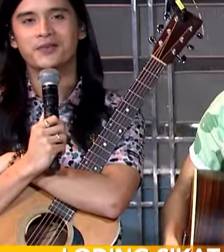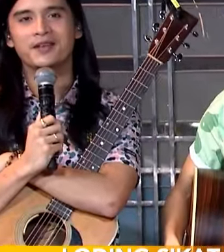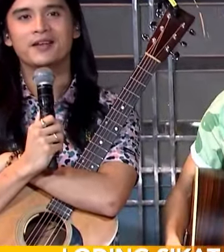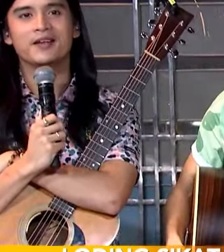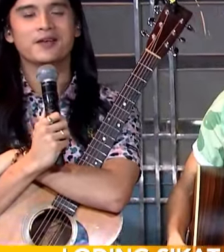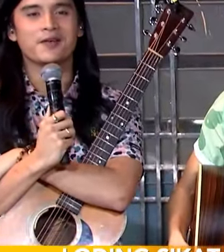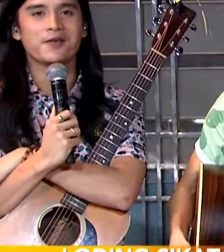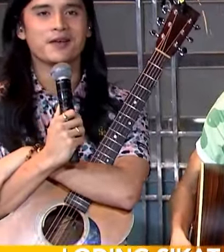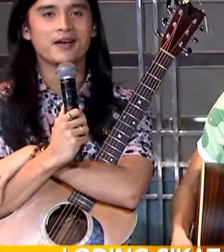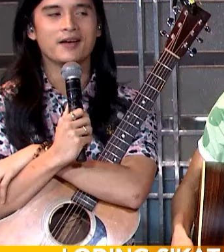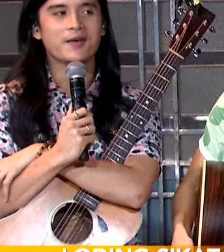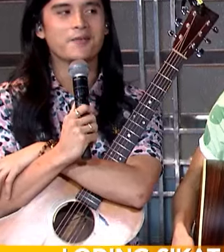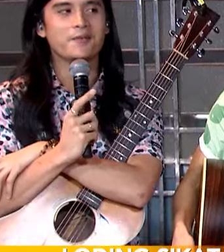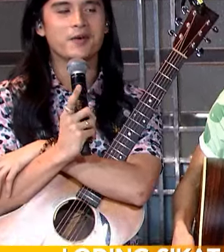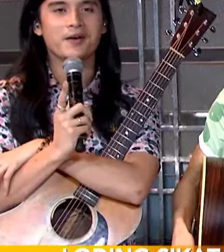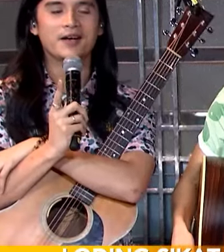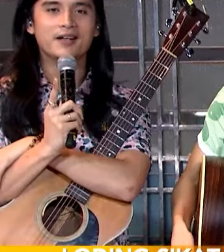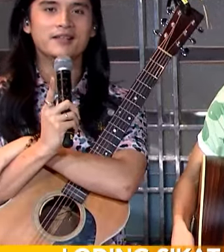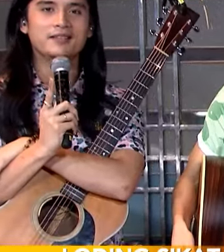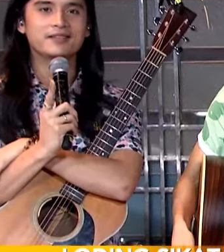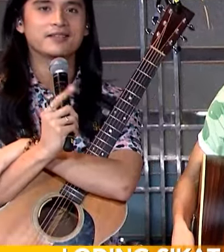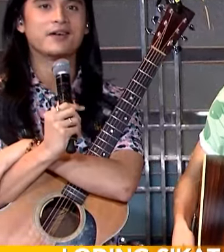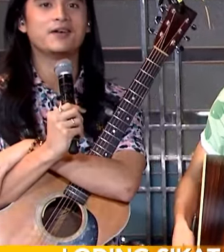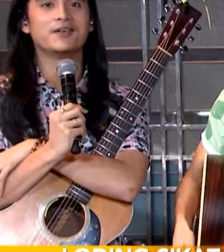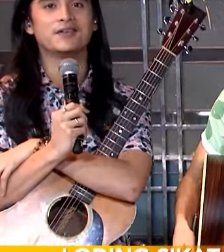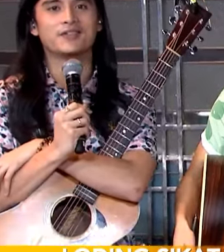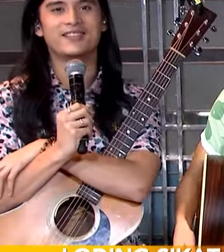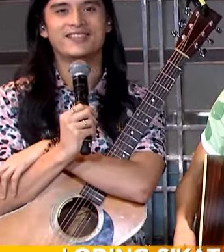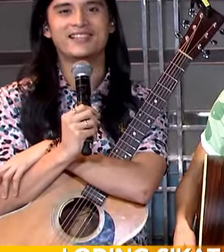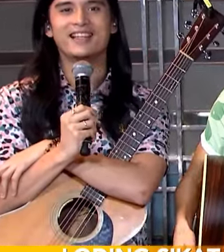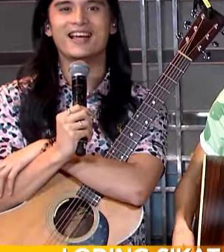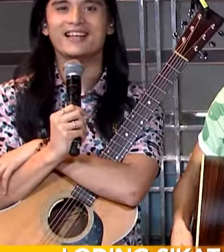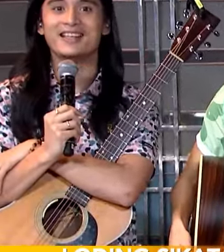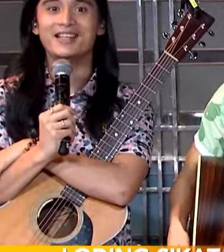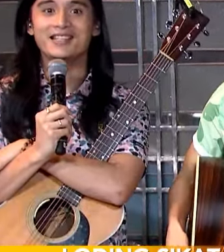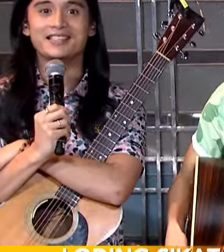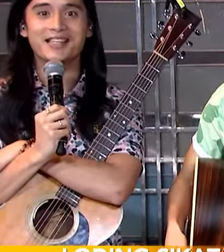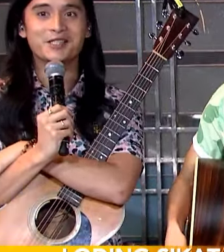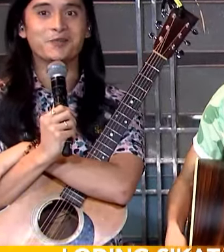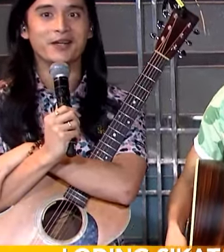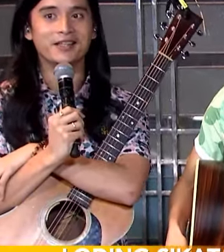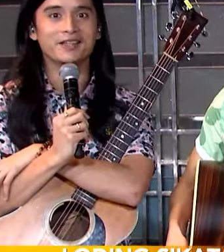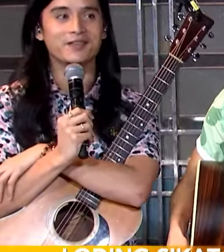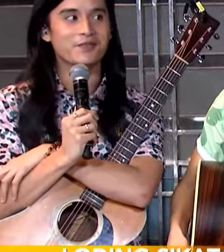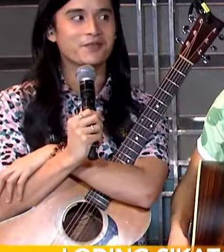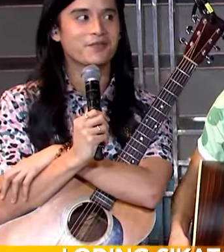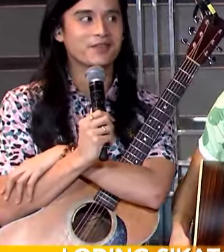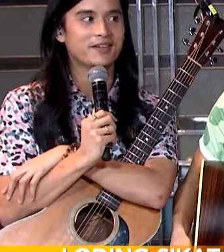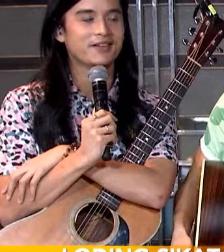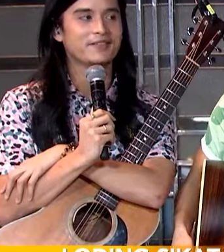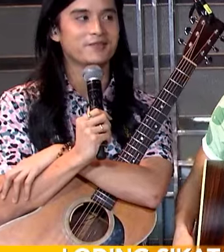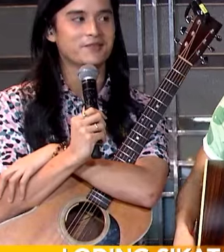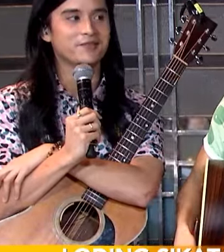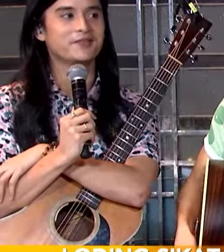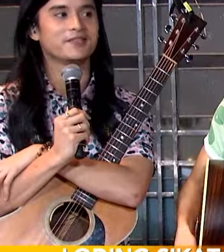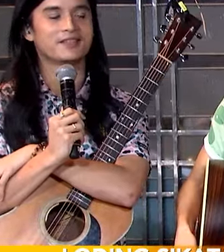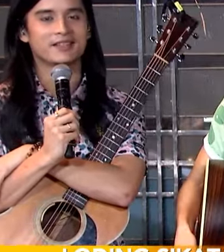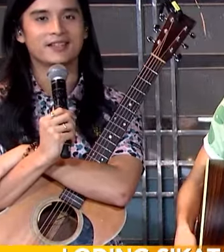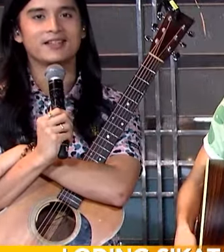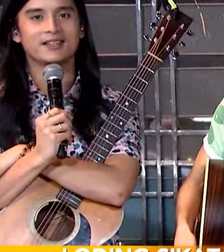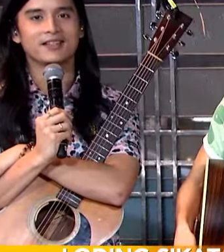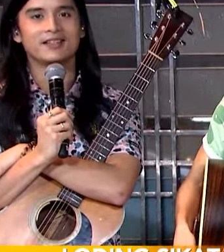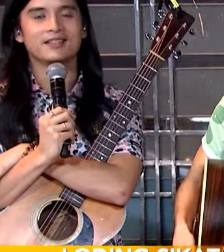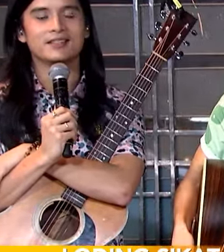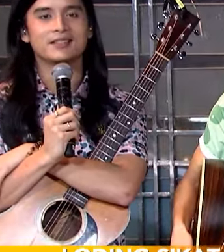masasakit na kanta. Parang inaano namin kayo. Pinadala niyo mo kami sa healing stage. Healing stage pwede, could, no? Could be, di ba parang mm. You made